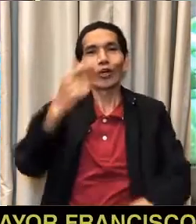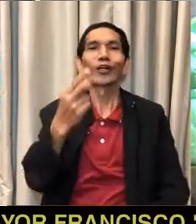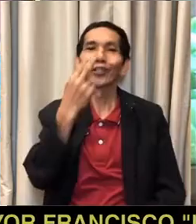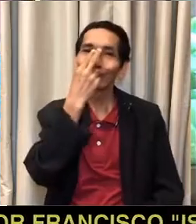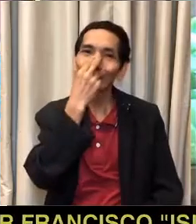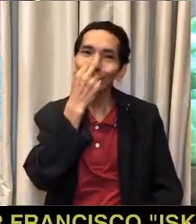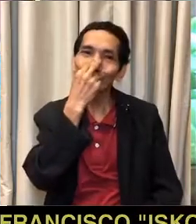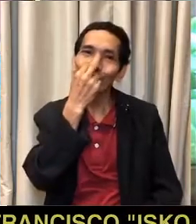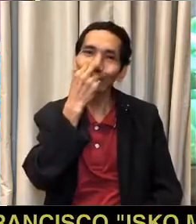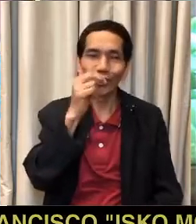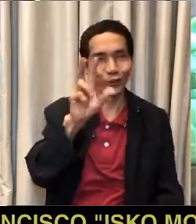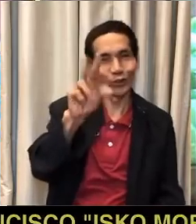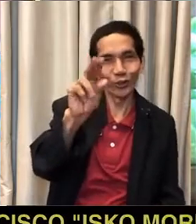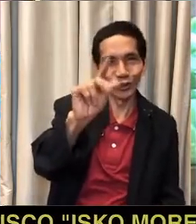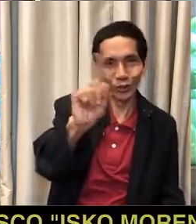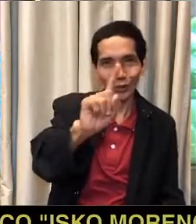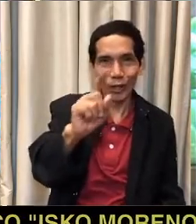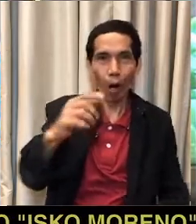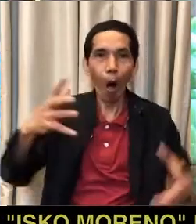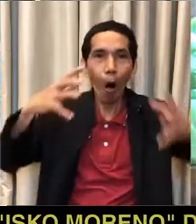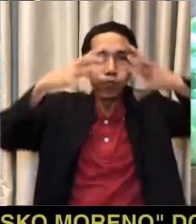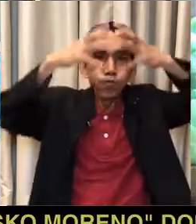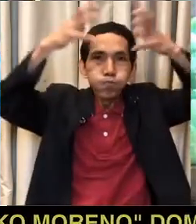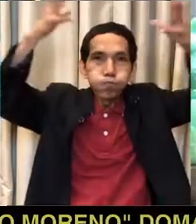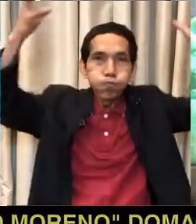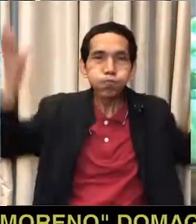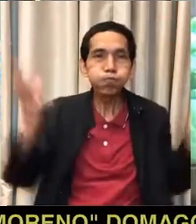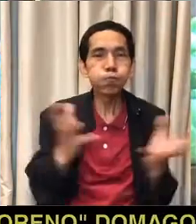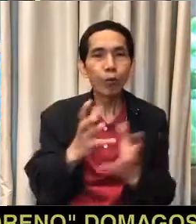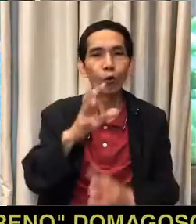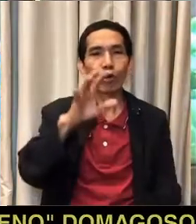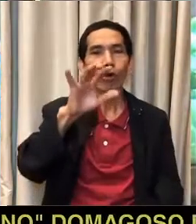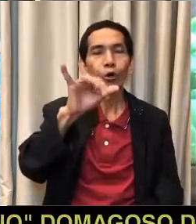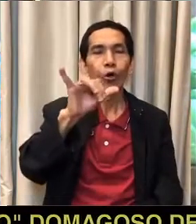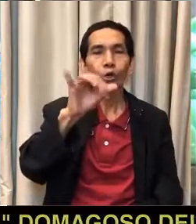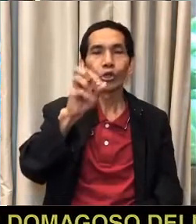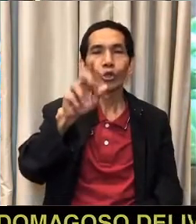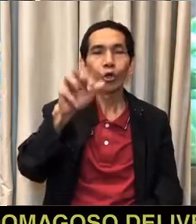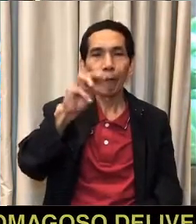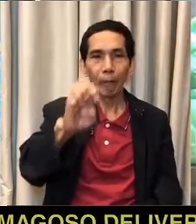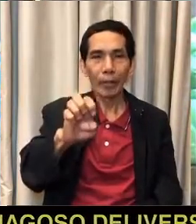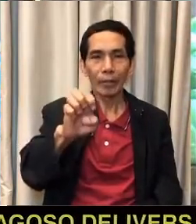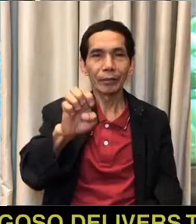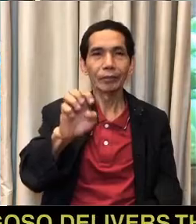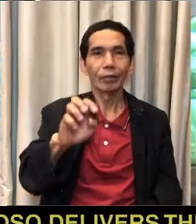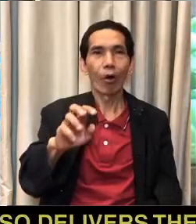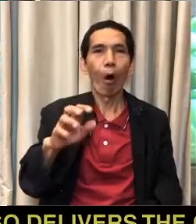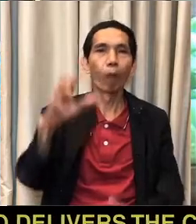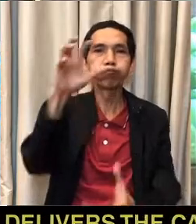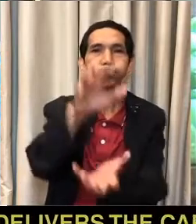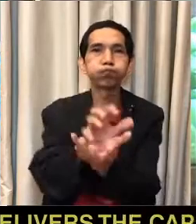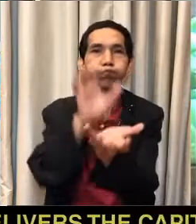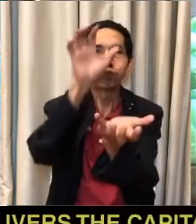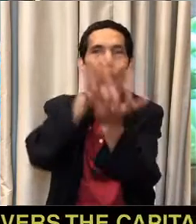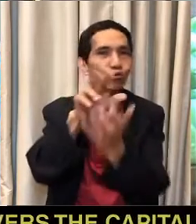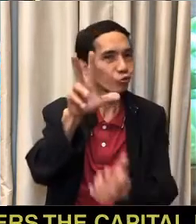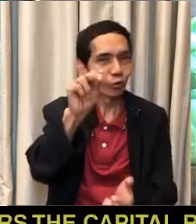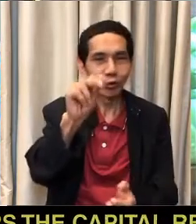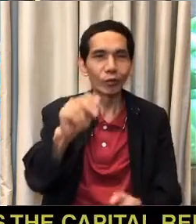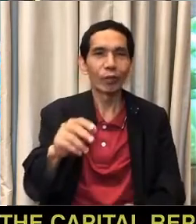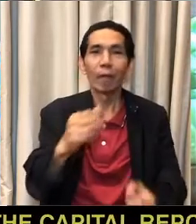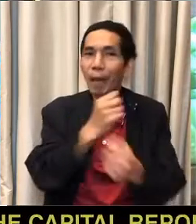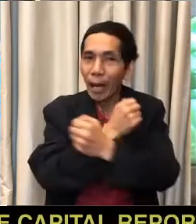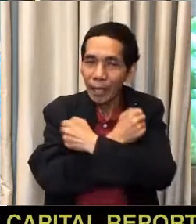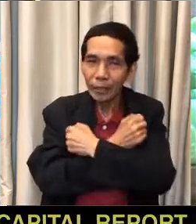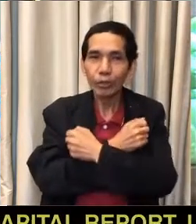lang 'yun. Ang laki kasi ng bibig ni Jeremy. Andiyan. Oh, wag ko. Mali nyo,